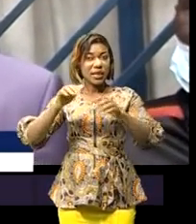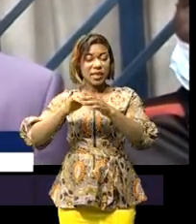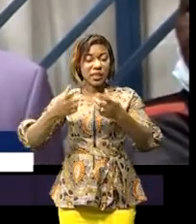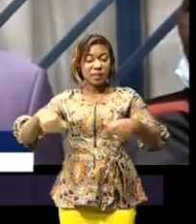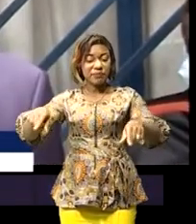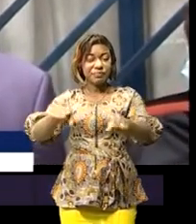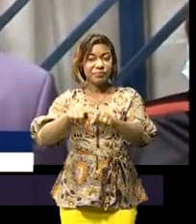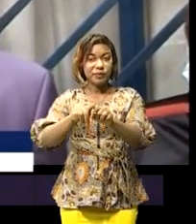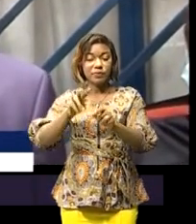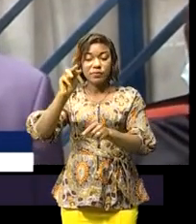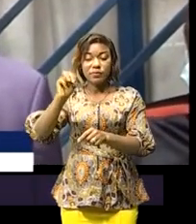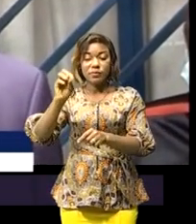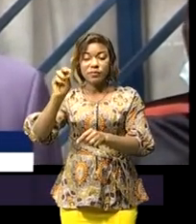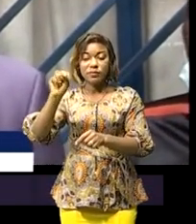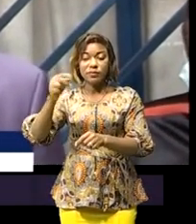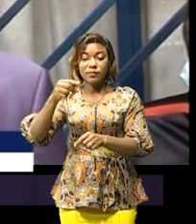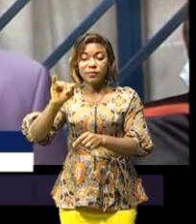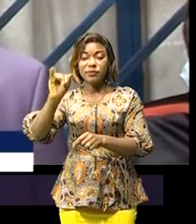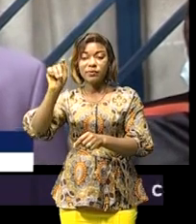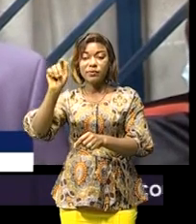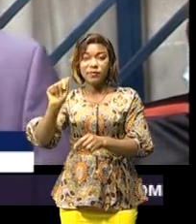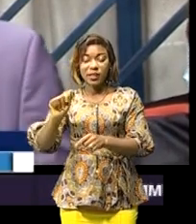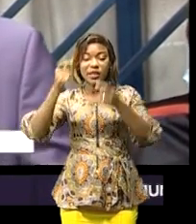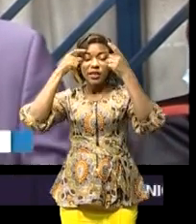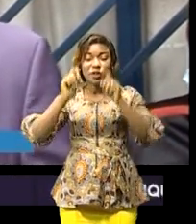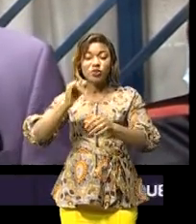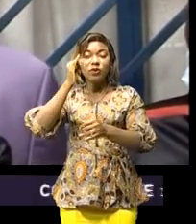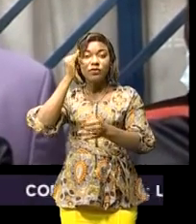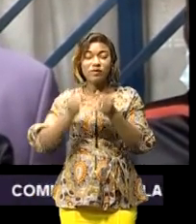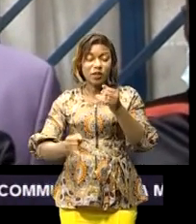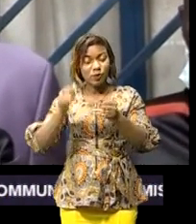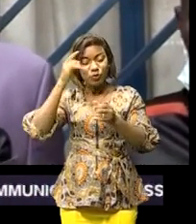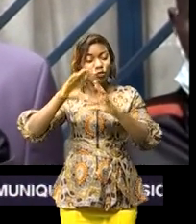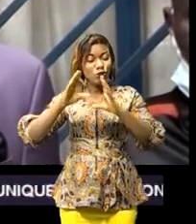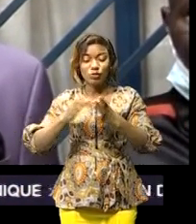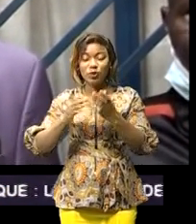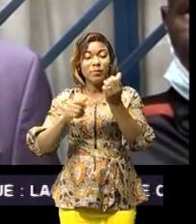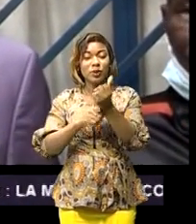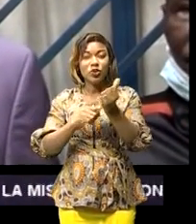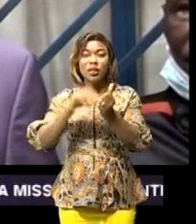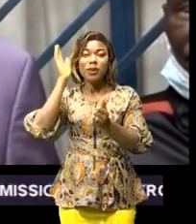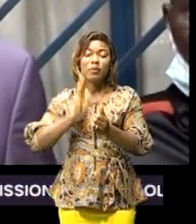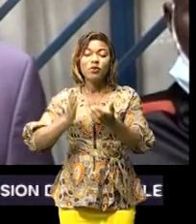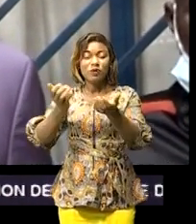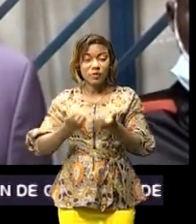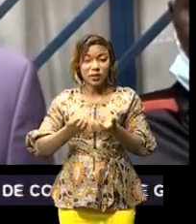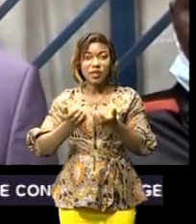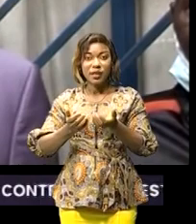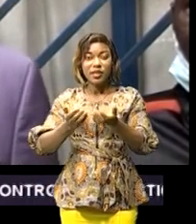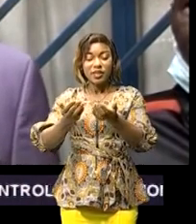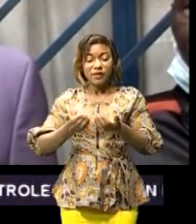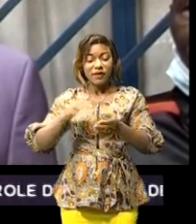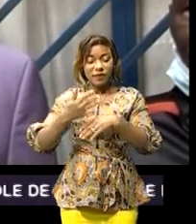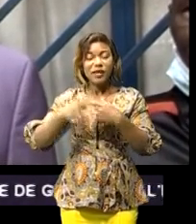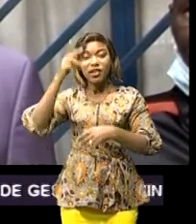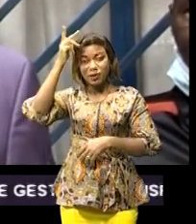Mungita. La décision finale est là pour toute personne de bonne volonté qui se sent vraiment à mesure de faire aussi la